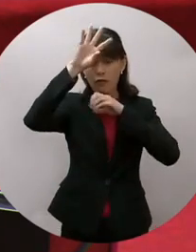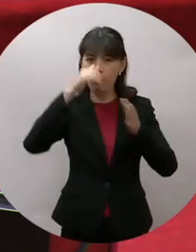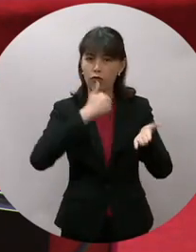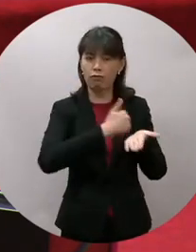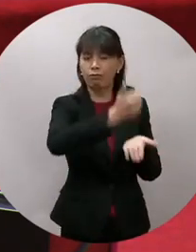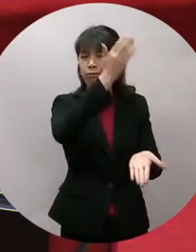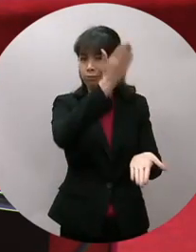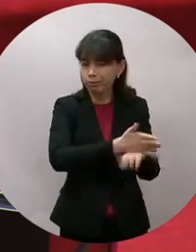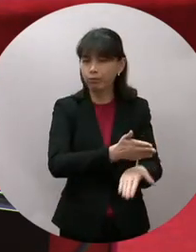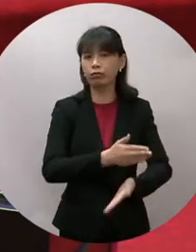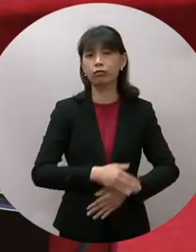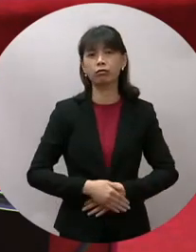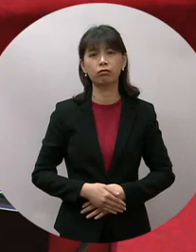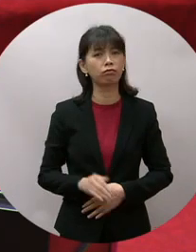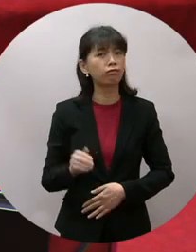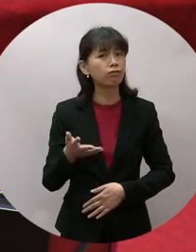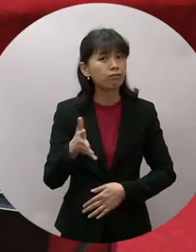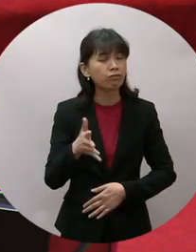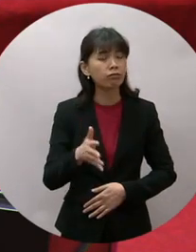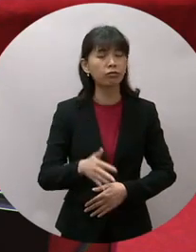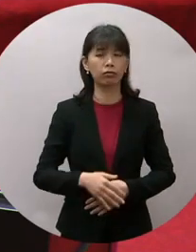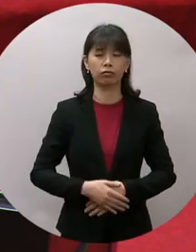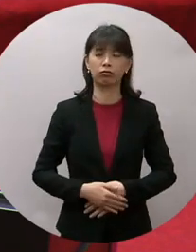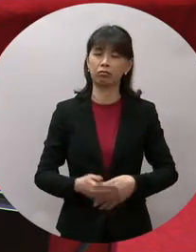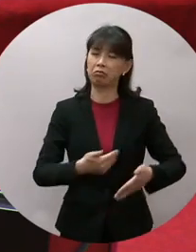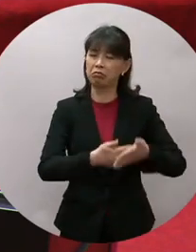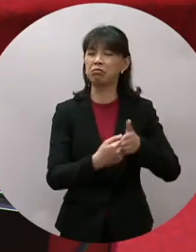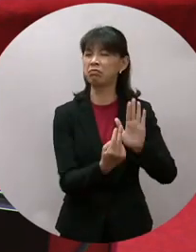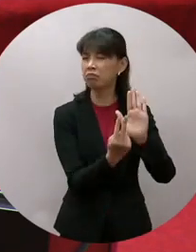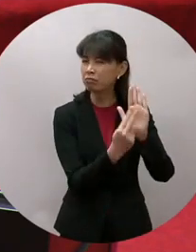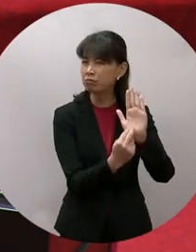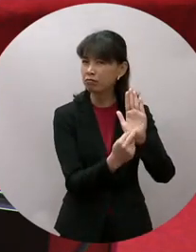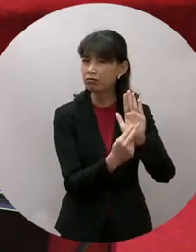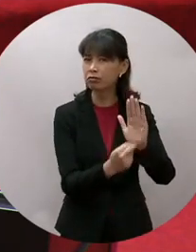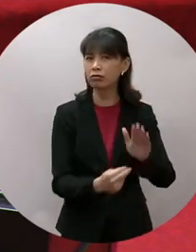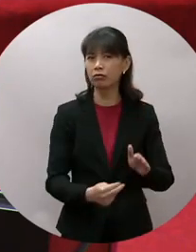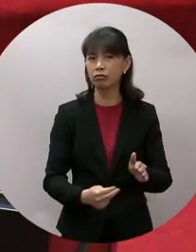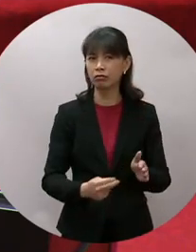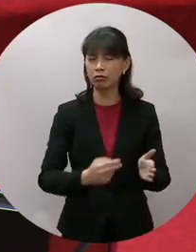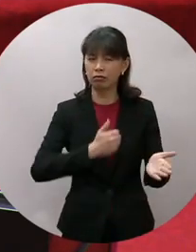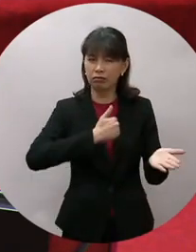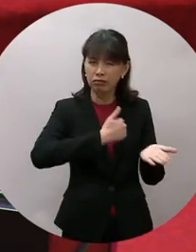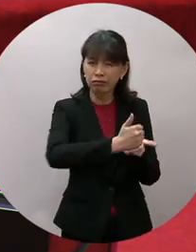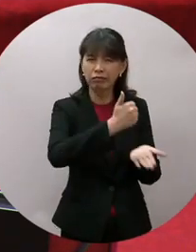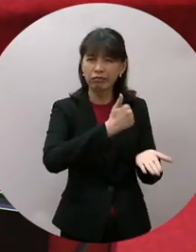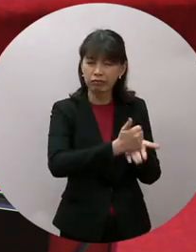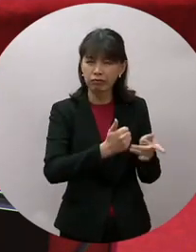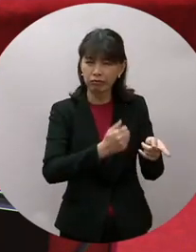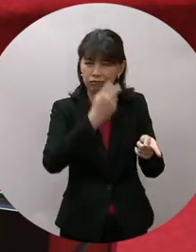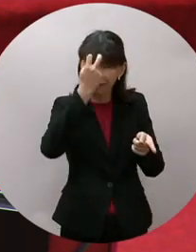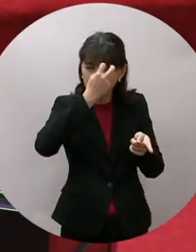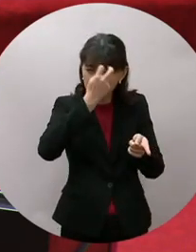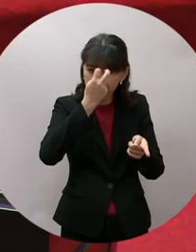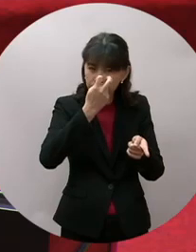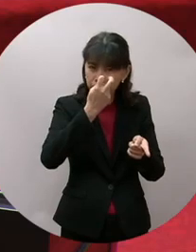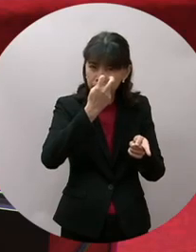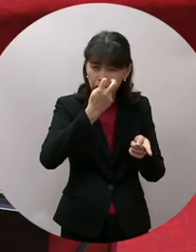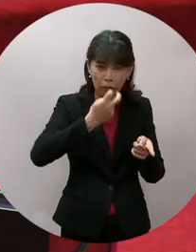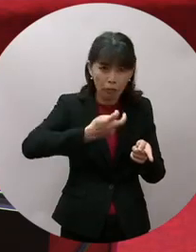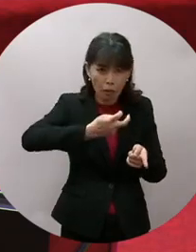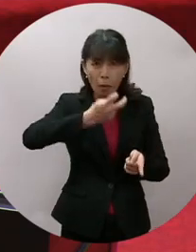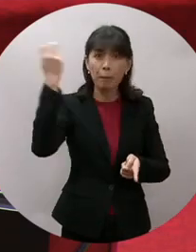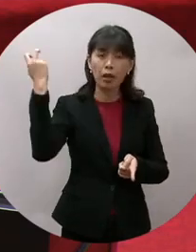梨。这个理由呢，是提到说海关多次然后检